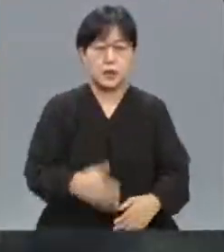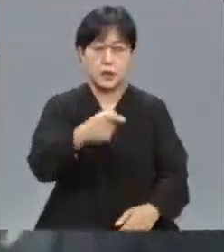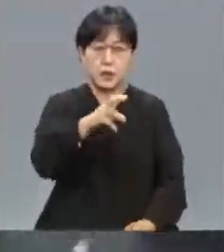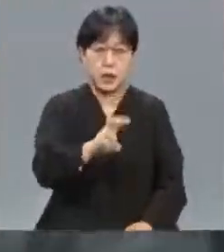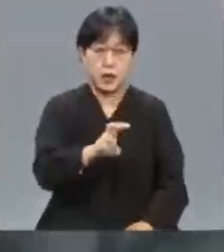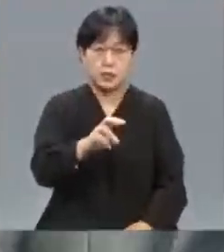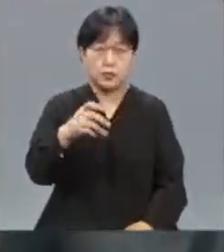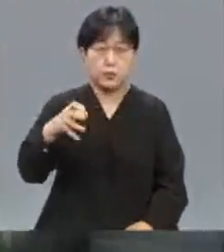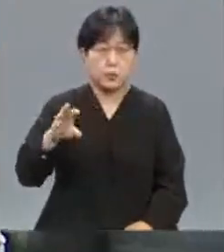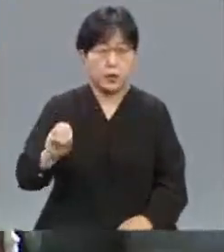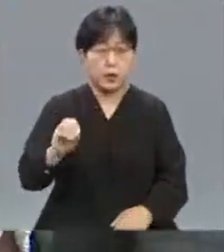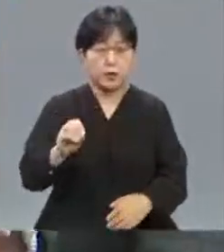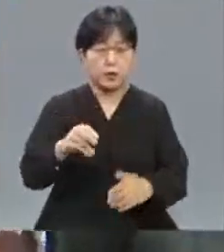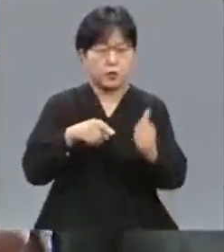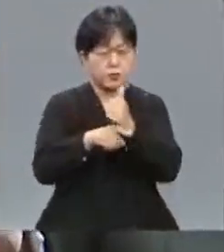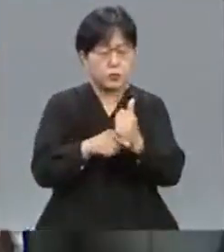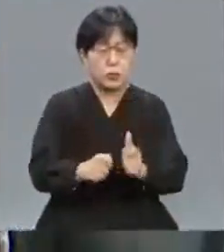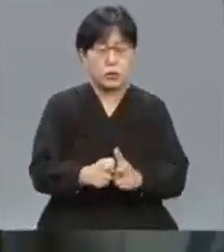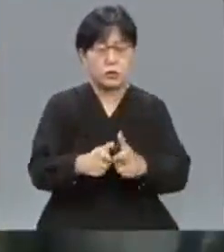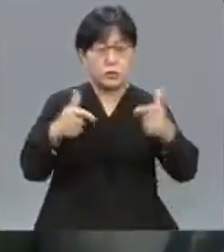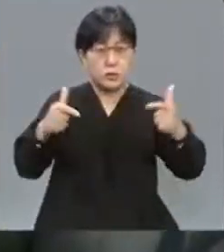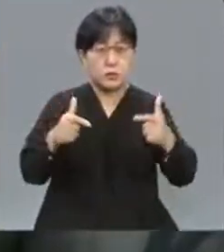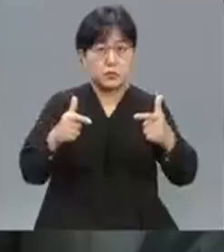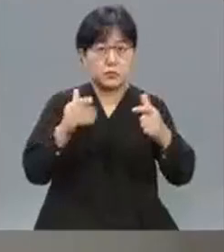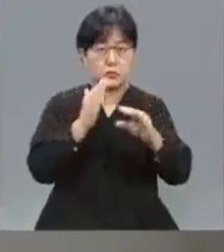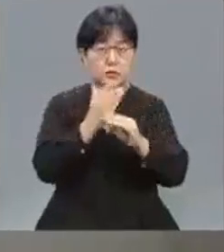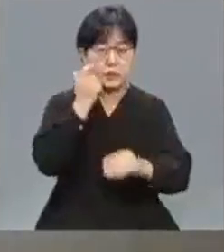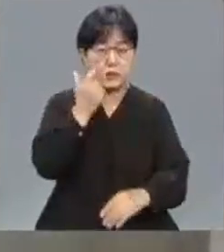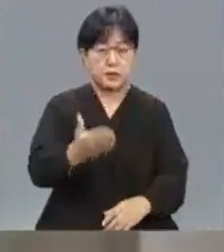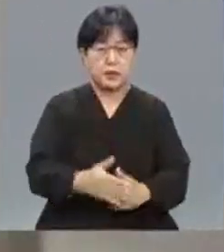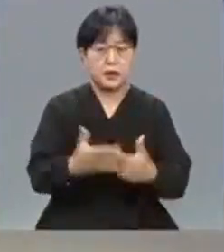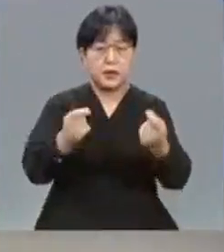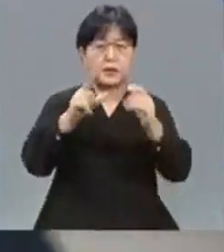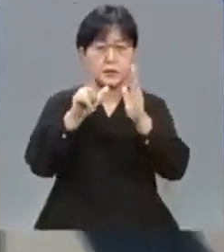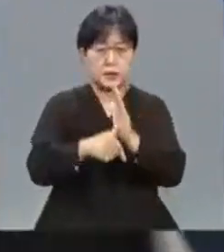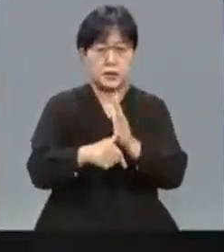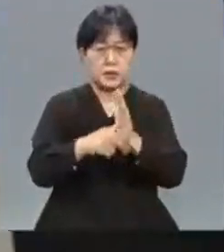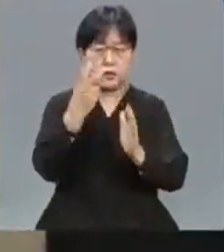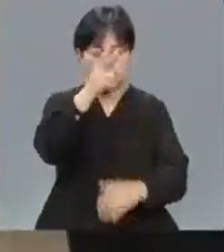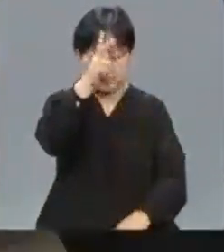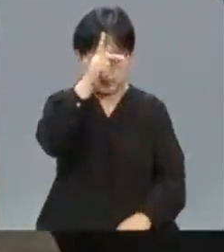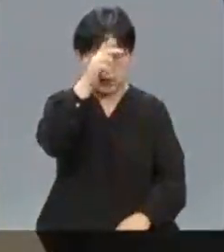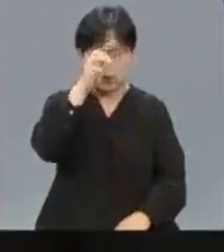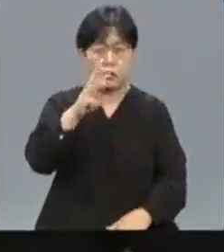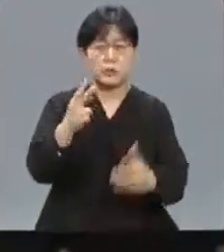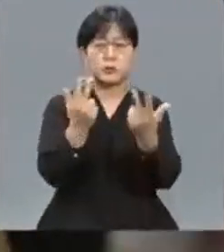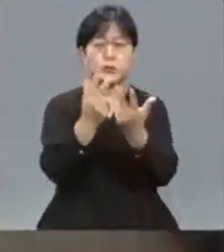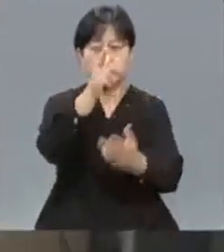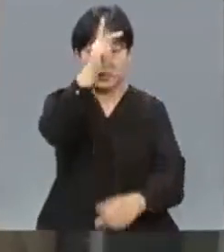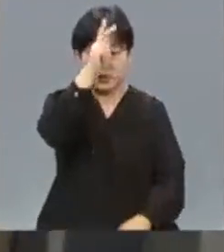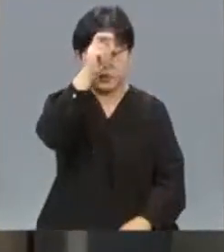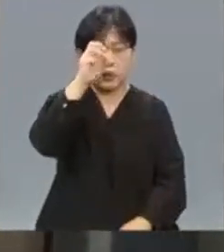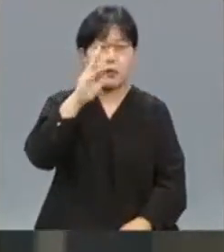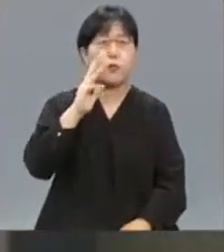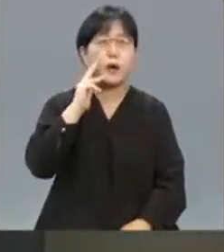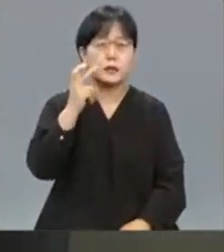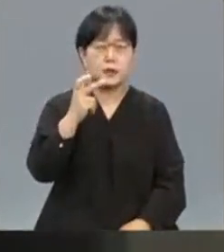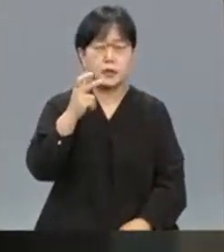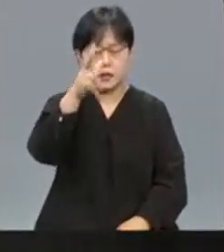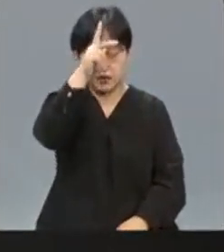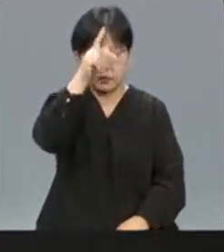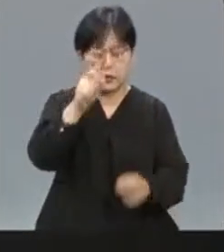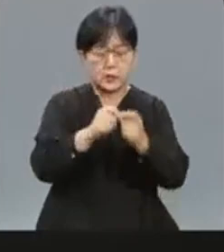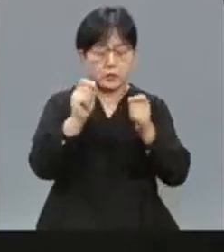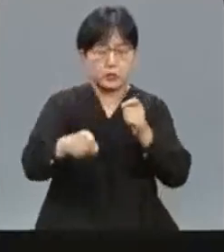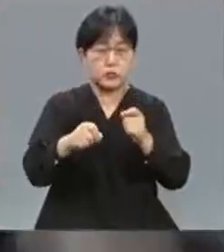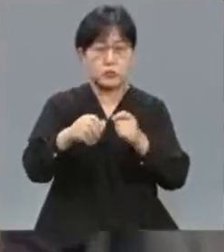이상 총경급으로도 수사 확대하시는 건가요? 같은 시각 검찰은 광주 북부경찰서와 광산경찰서 지구대